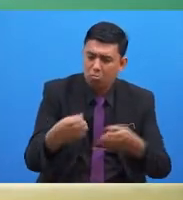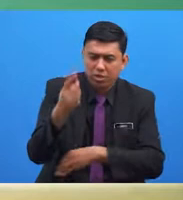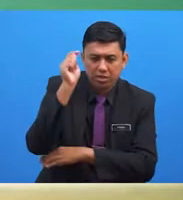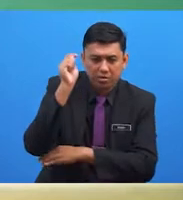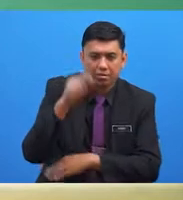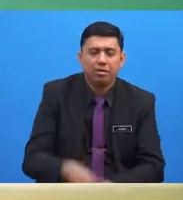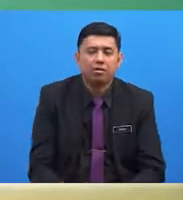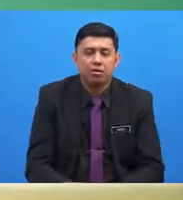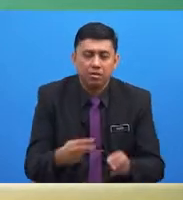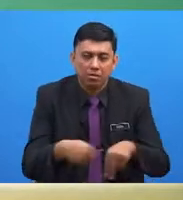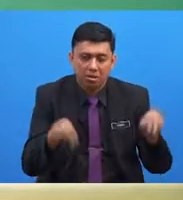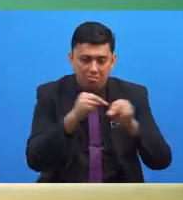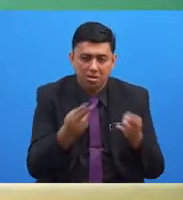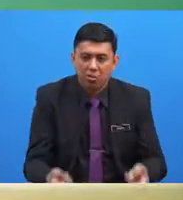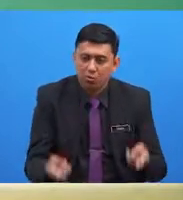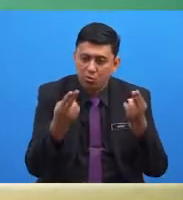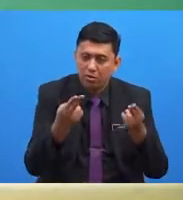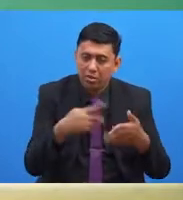iaitu nilai angkutan keluar